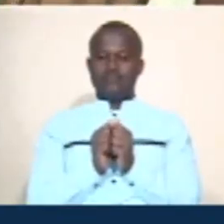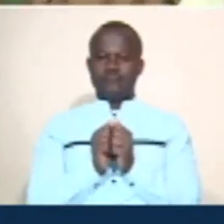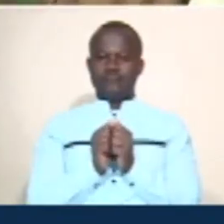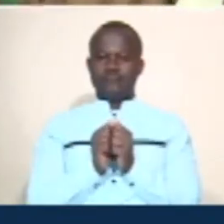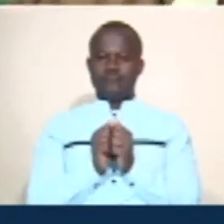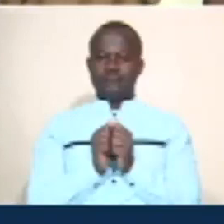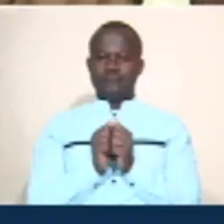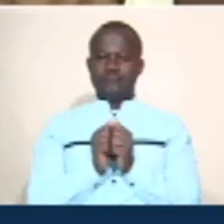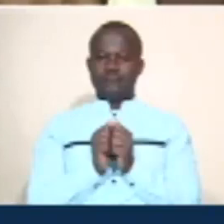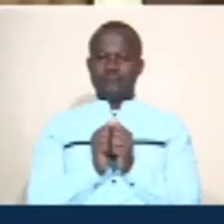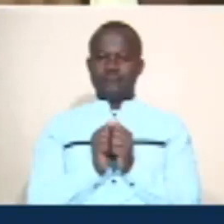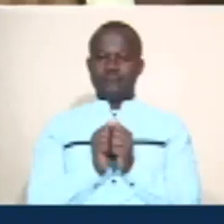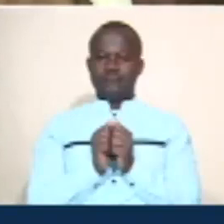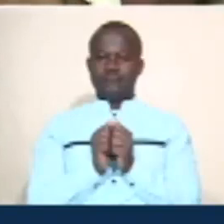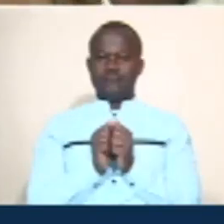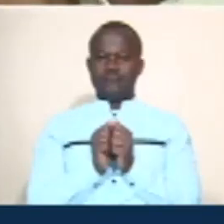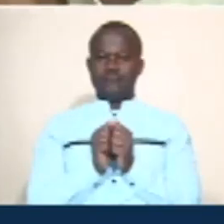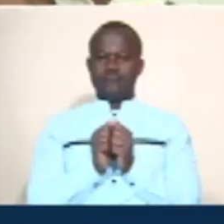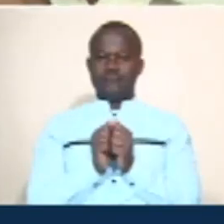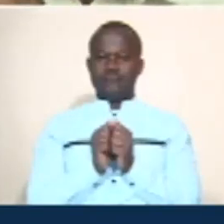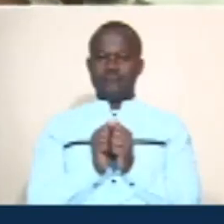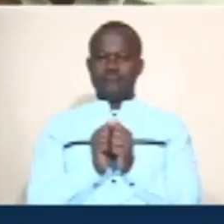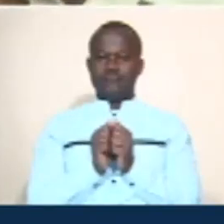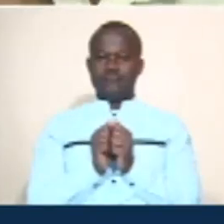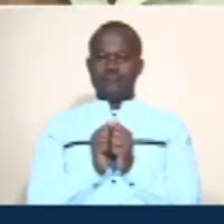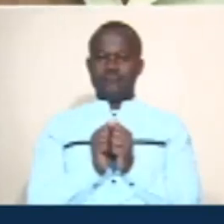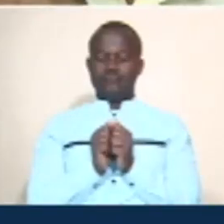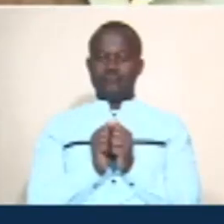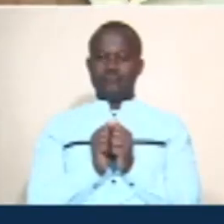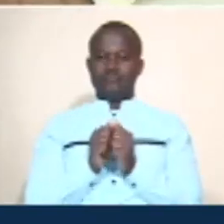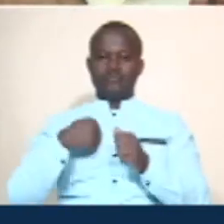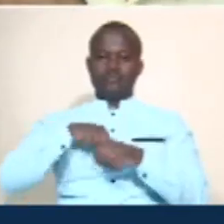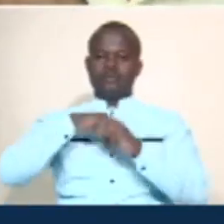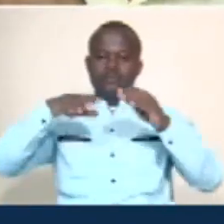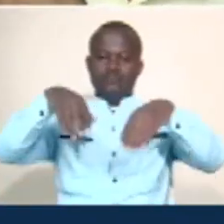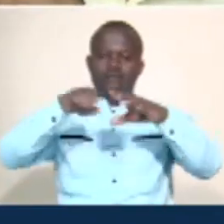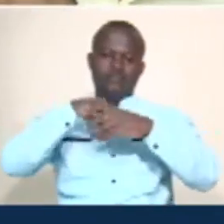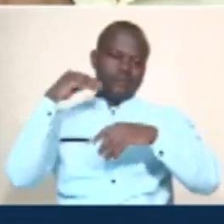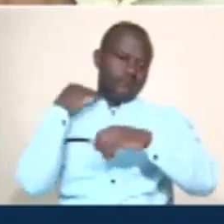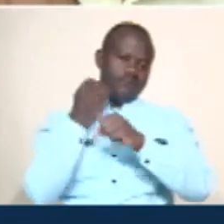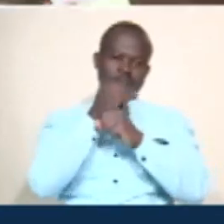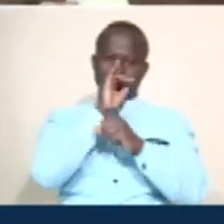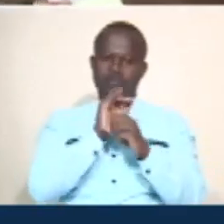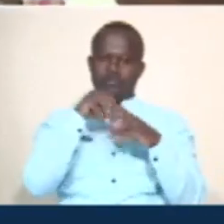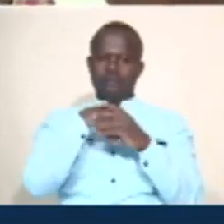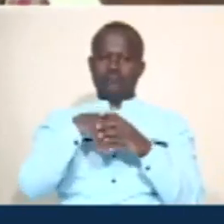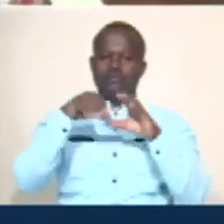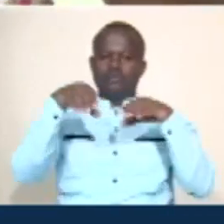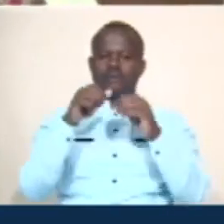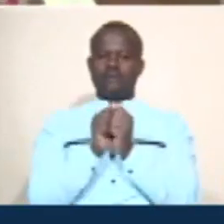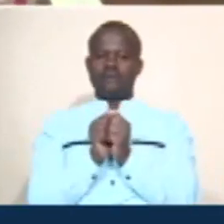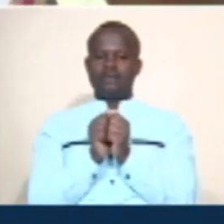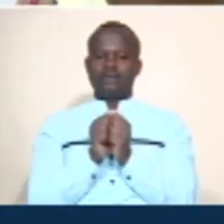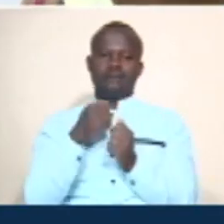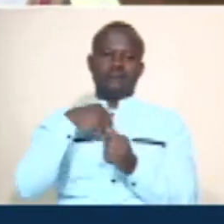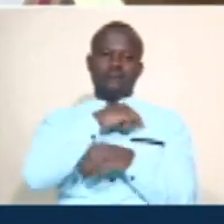Tuna condamné toute acte génocidaire yenye inatende. Turamagana genocide ukwirwa batutsi muri Kongo.